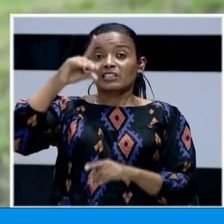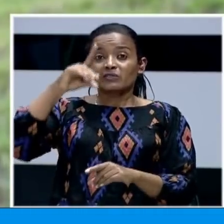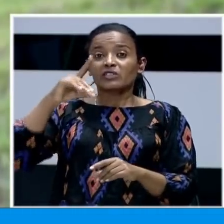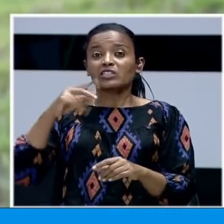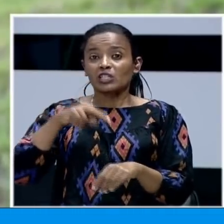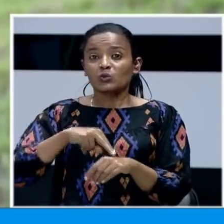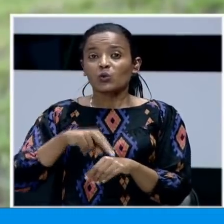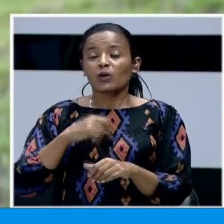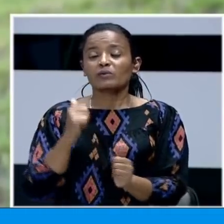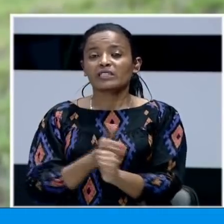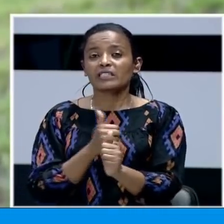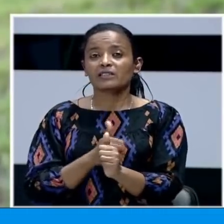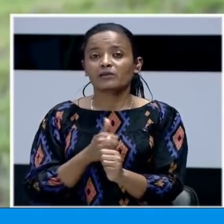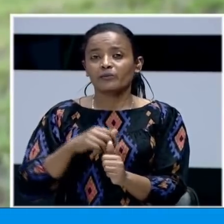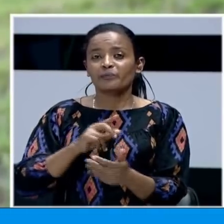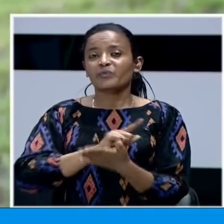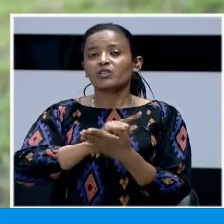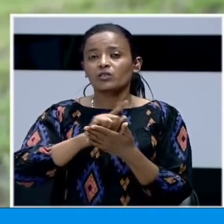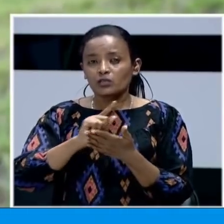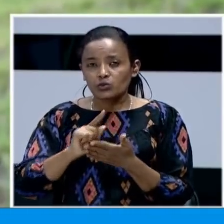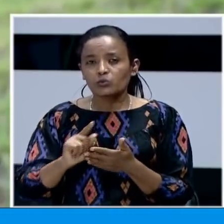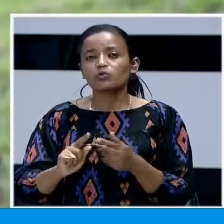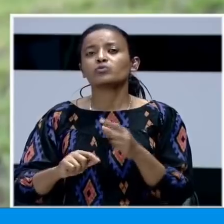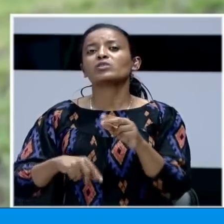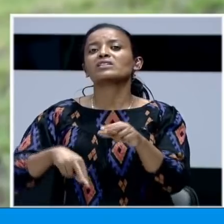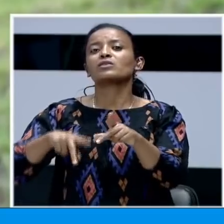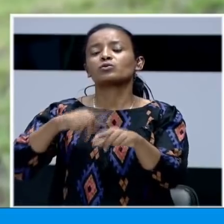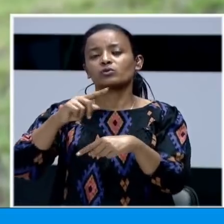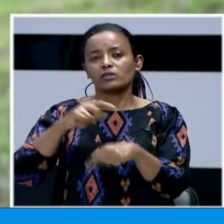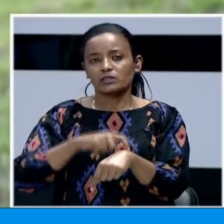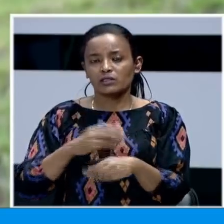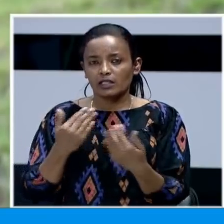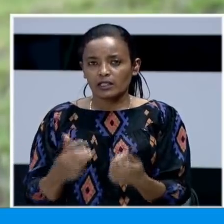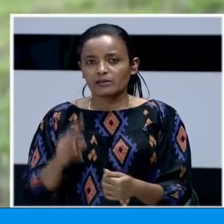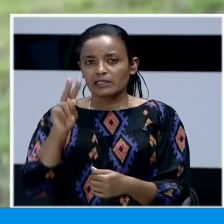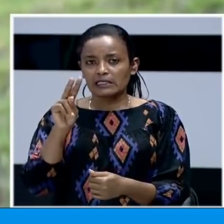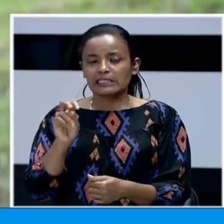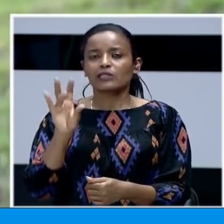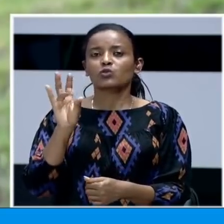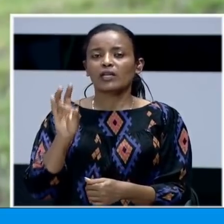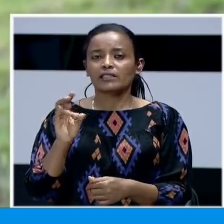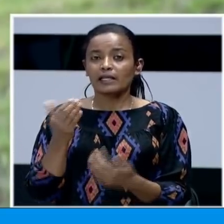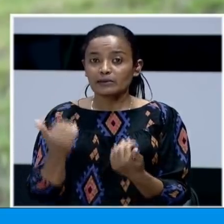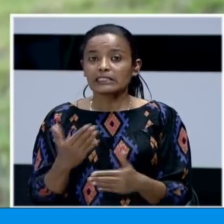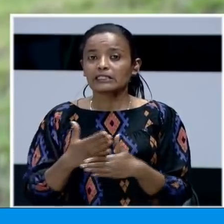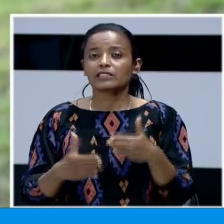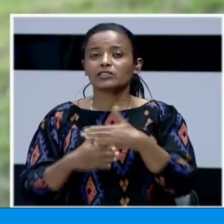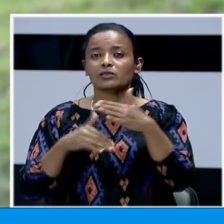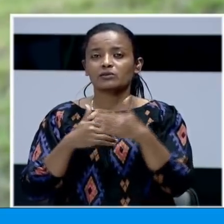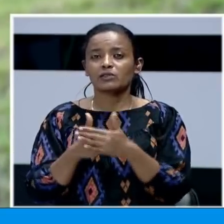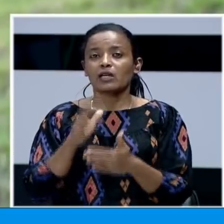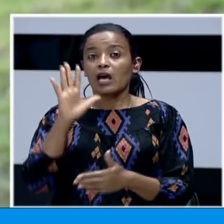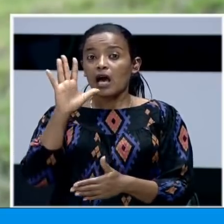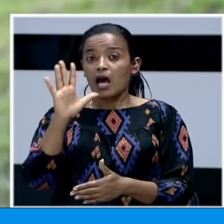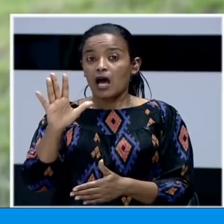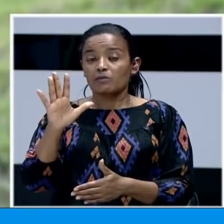ككتاتلو ناي سومن غعزاتات ناغورلو دموصي غيزي نير ابز 17 عاماتات كن ابز حزي درجه وصلنا يزلنا اسكاب 50